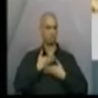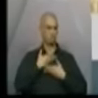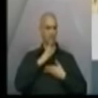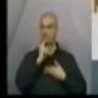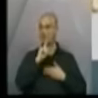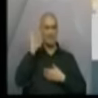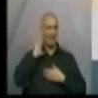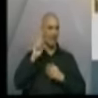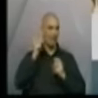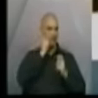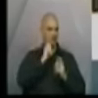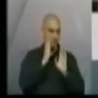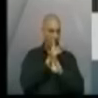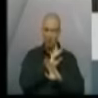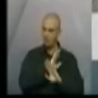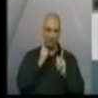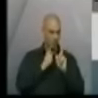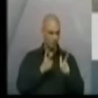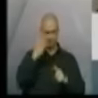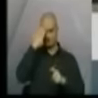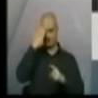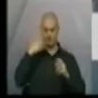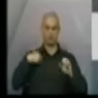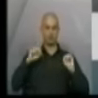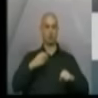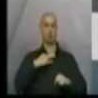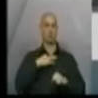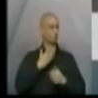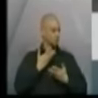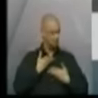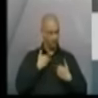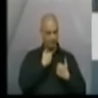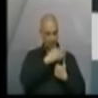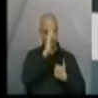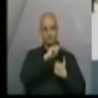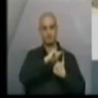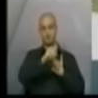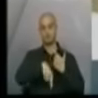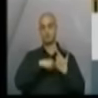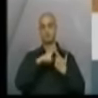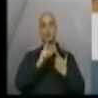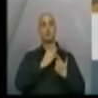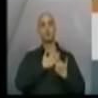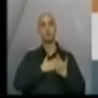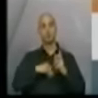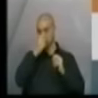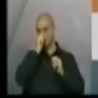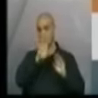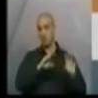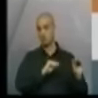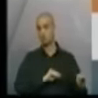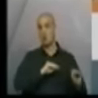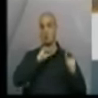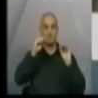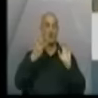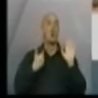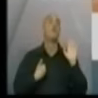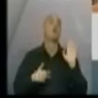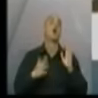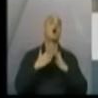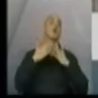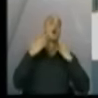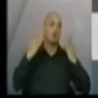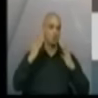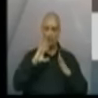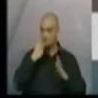אין לו רקע של טרור והוא לא נלחם בנו ומכיר בריבונות קיבל זה אחד מי שמעוניין להגר ורובם הגדול